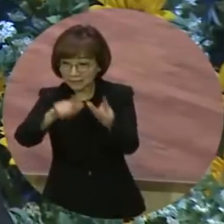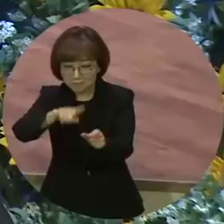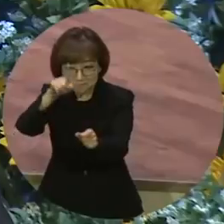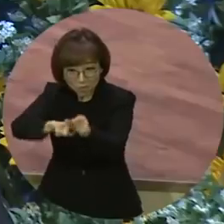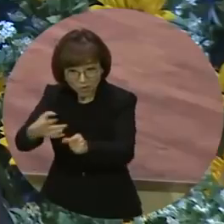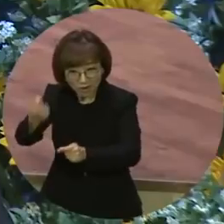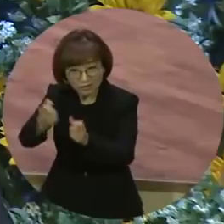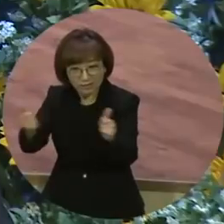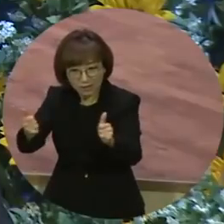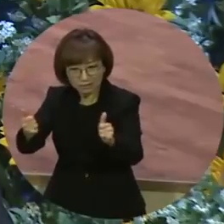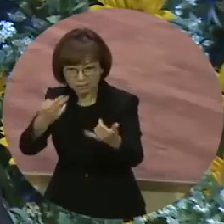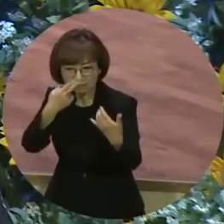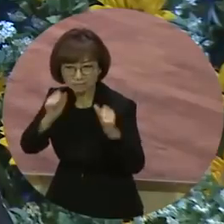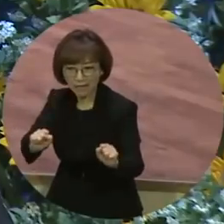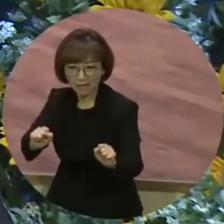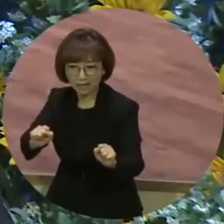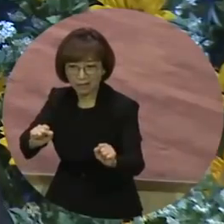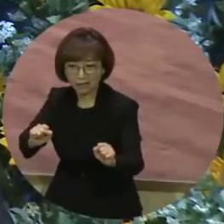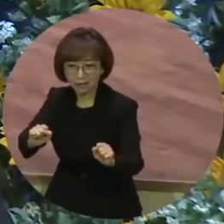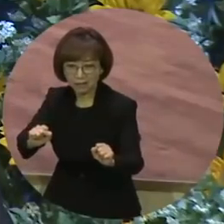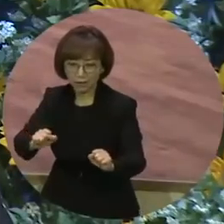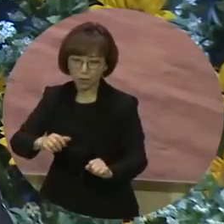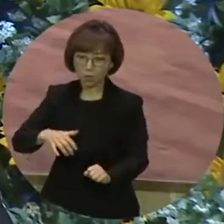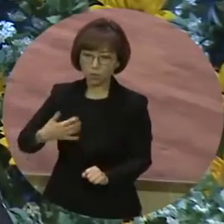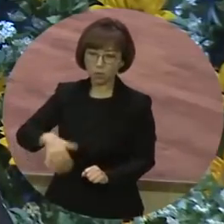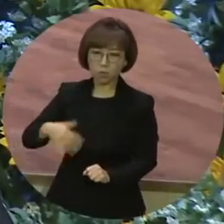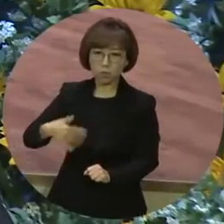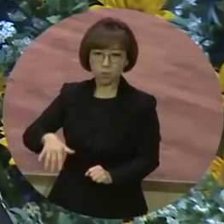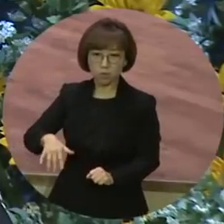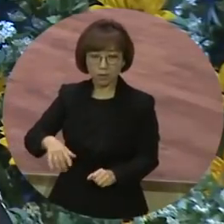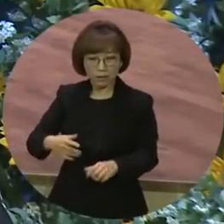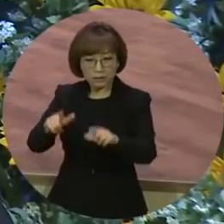살아남았다고 그랬어요. 삶의 의미를 가진 자.